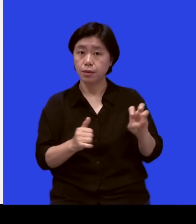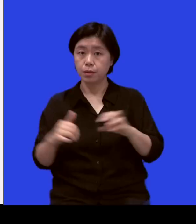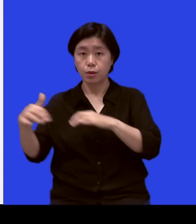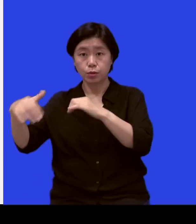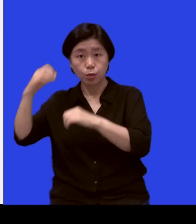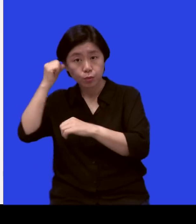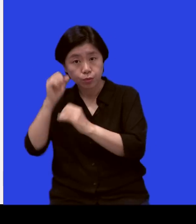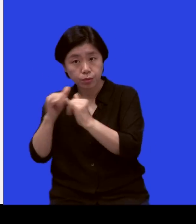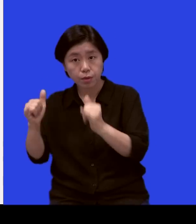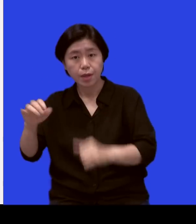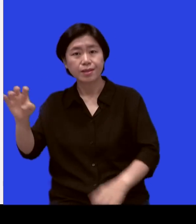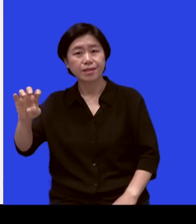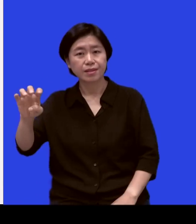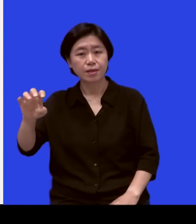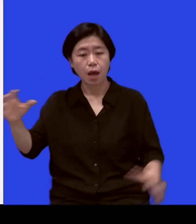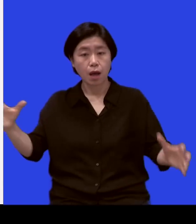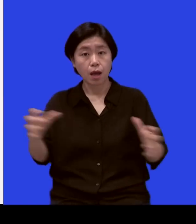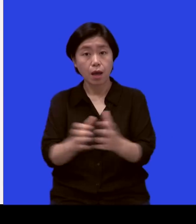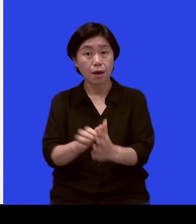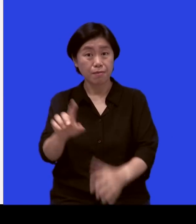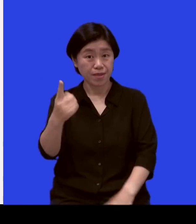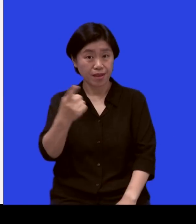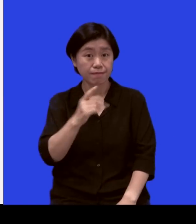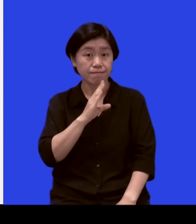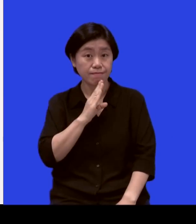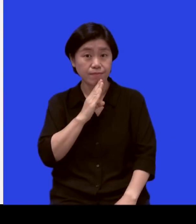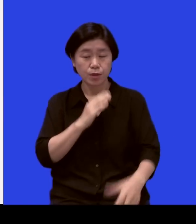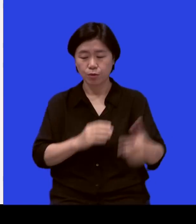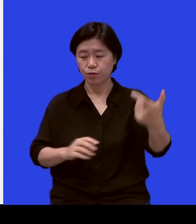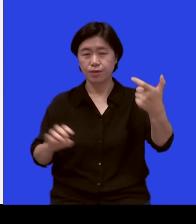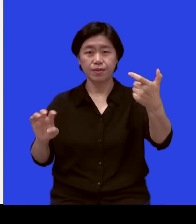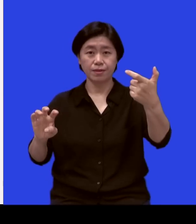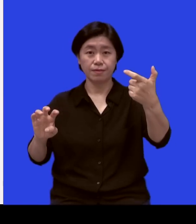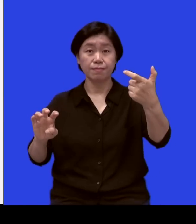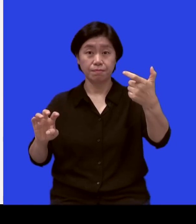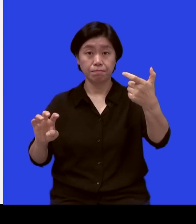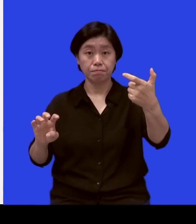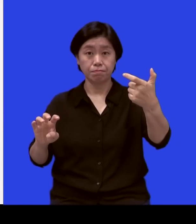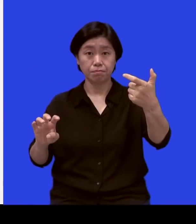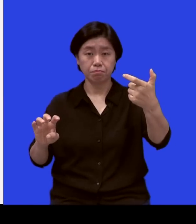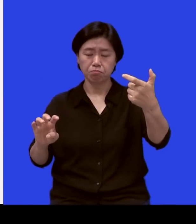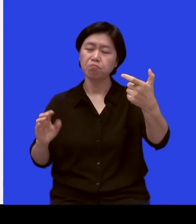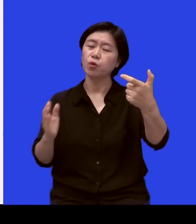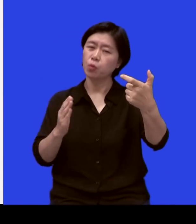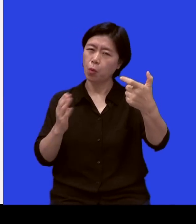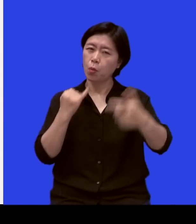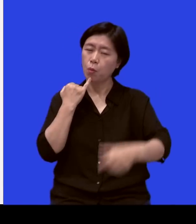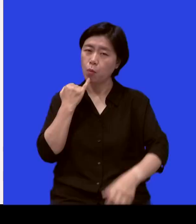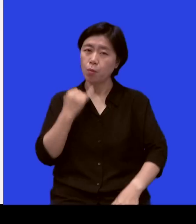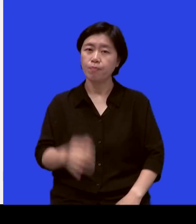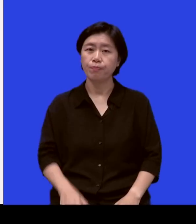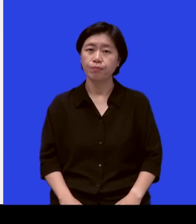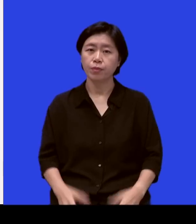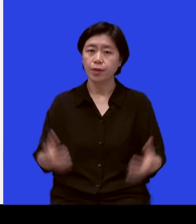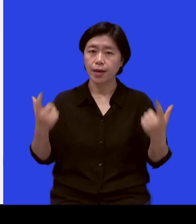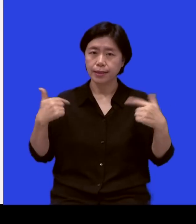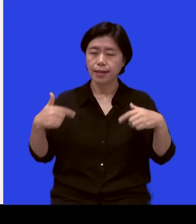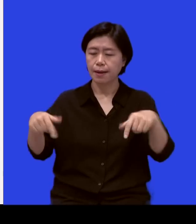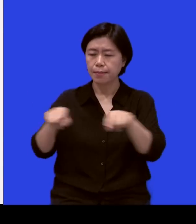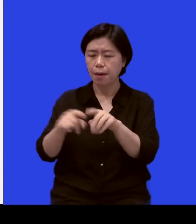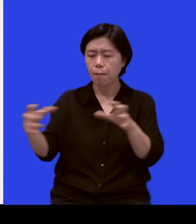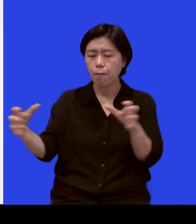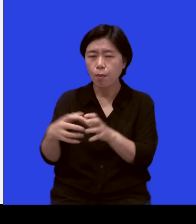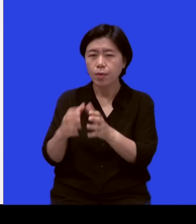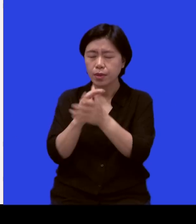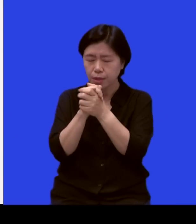우리 탈노숙한 분들이 한 40%. 그러면 6대 4대잖아요. 그러면은 늘 기도하면서 같이 하면